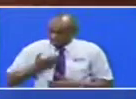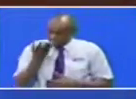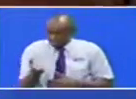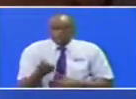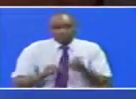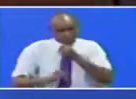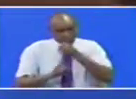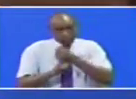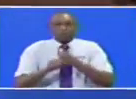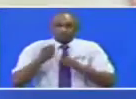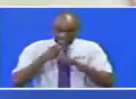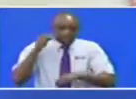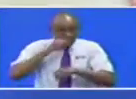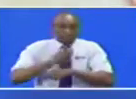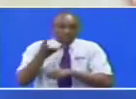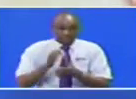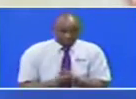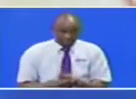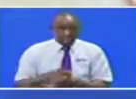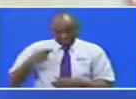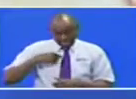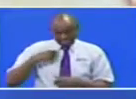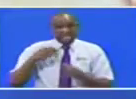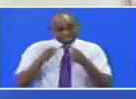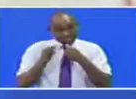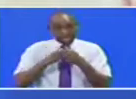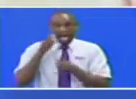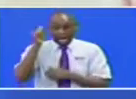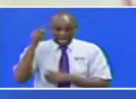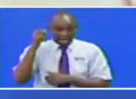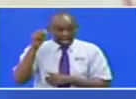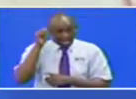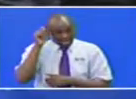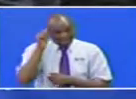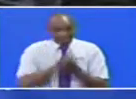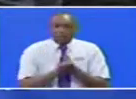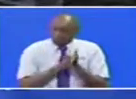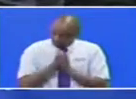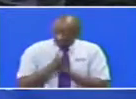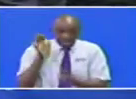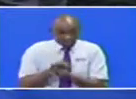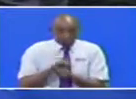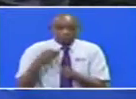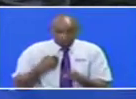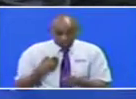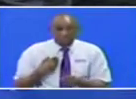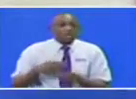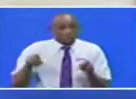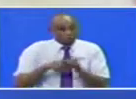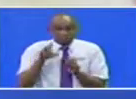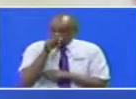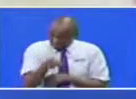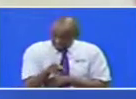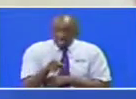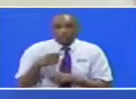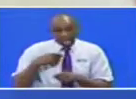ufadhili wa masomo ya shule ya upili. Through being in Kibera Girls Soccer Academy, they are being motivated to put in more effort, and apart from that, you